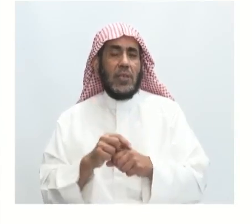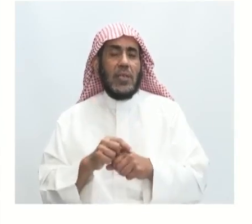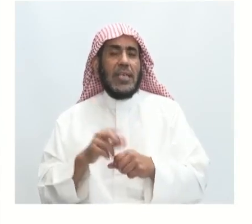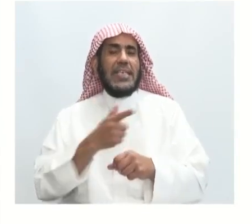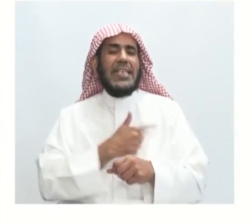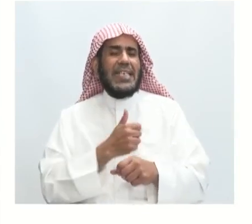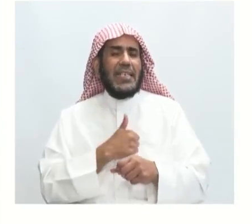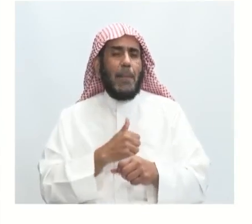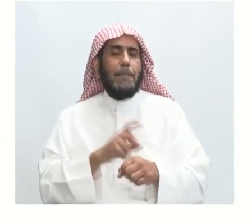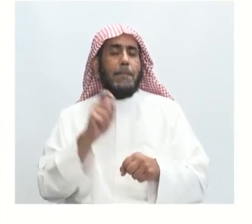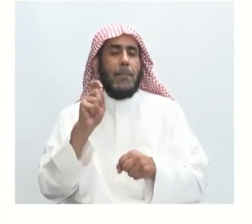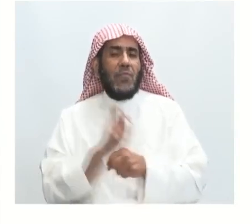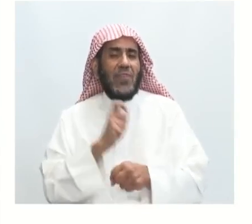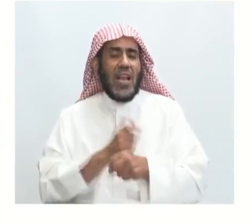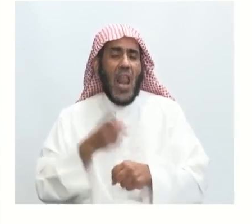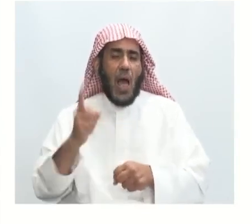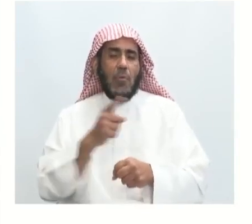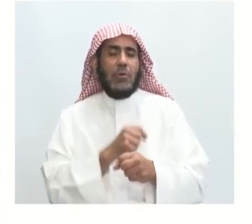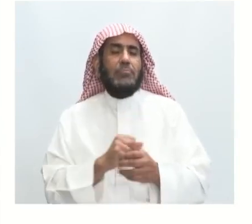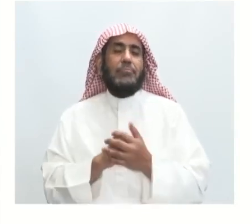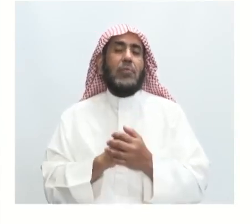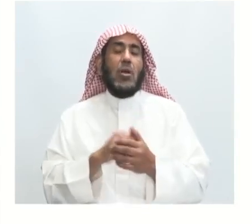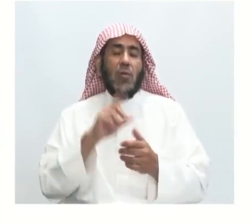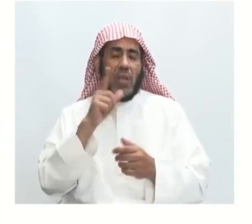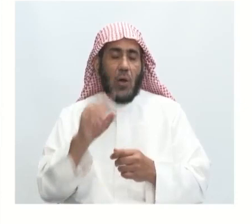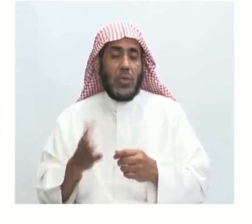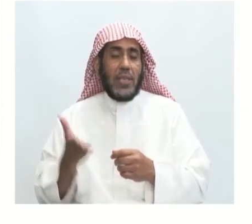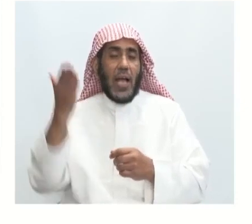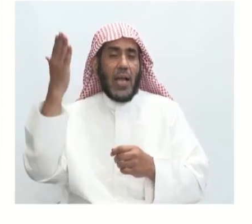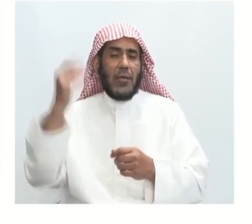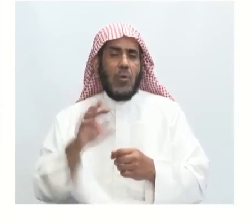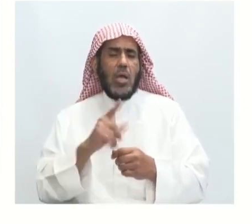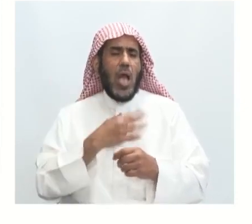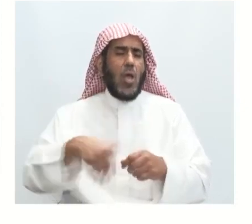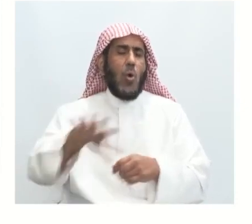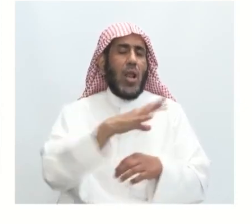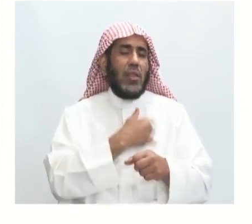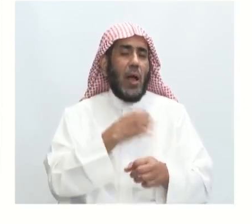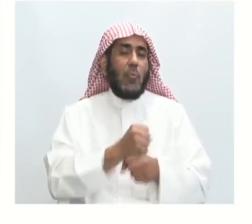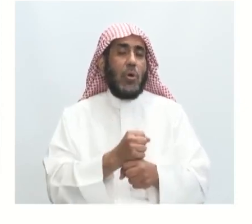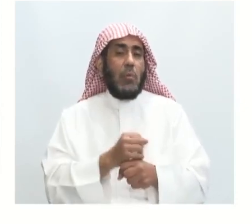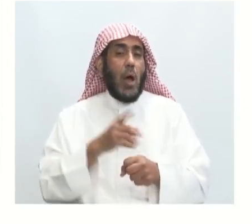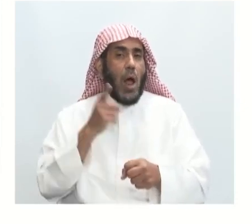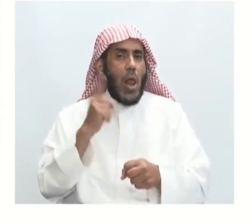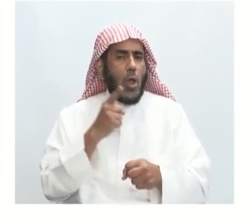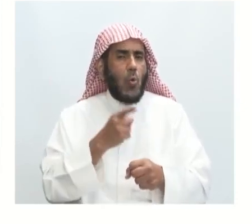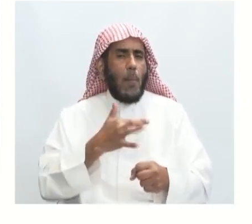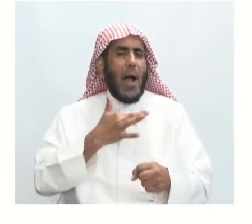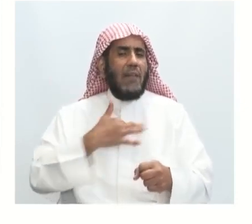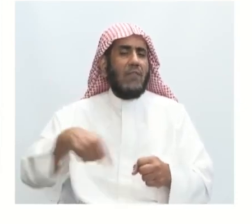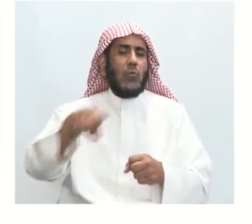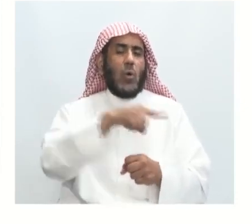اسم فعل الامر اسم فعل الامر في قوله تعالى يا ايها الذين امنوا عليكم انفسكم